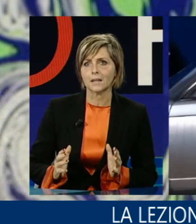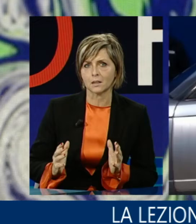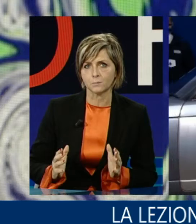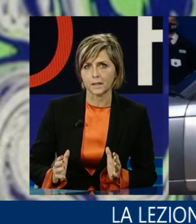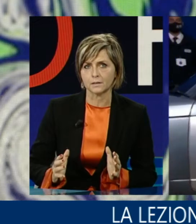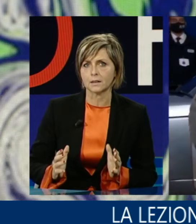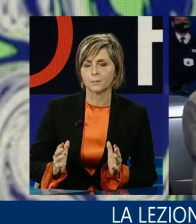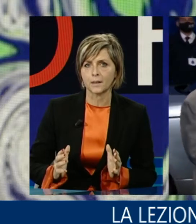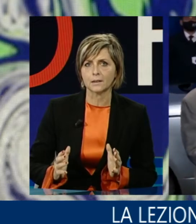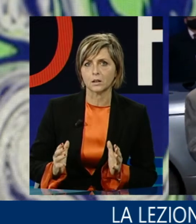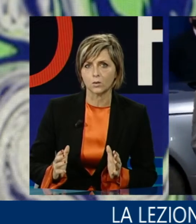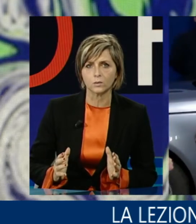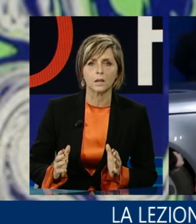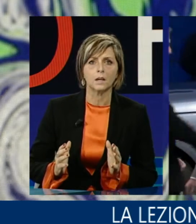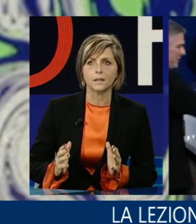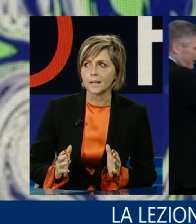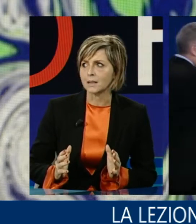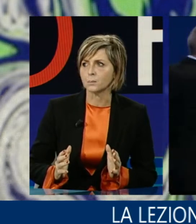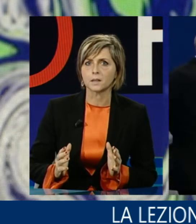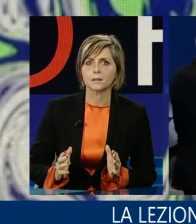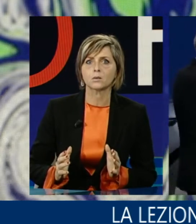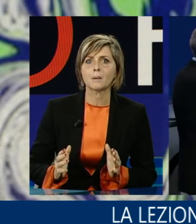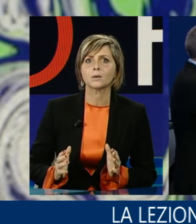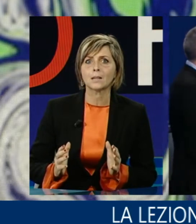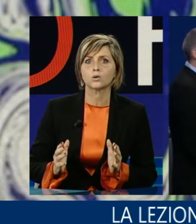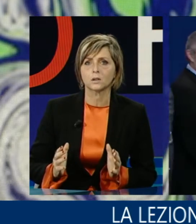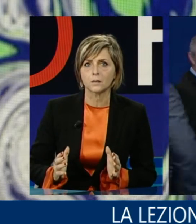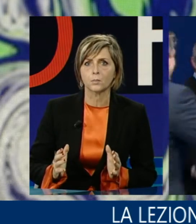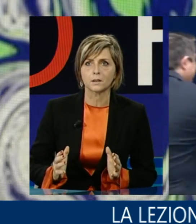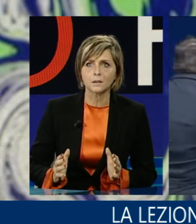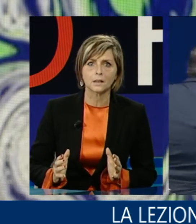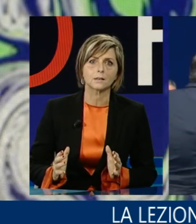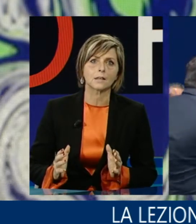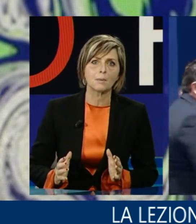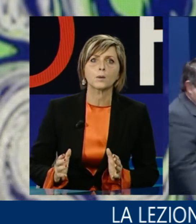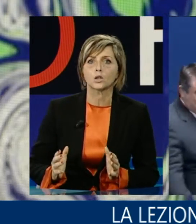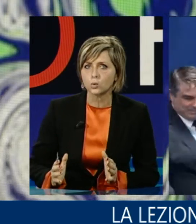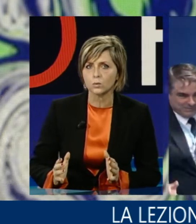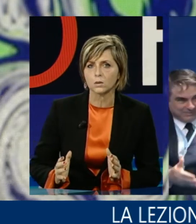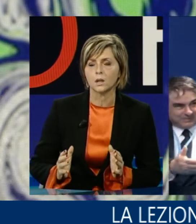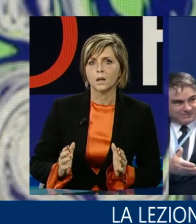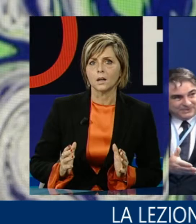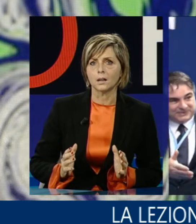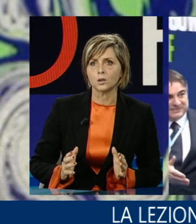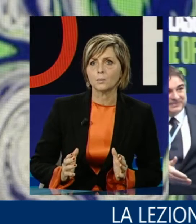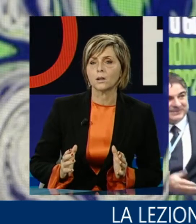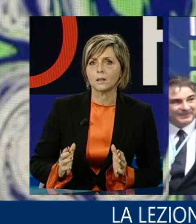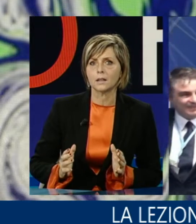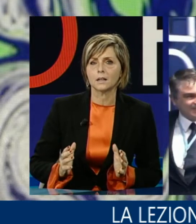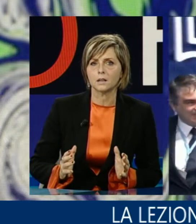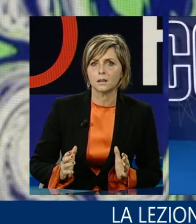è la trasparenza in cosa? Nei dati, perché se non abbiamo dati oggettivi per dire se abbiamo raggiunto